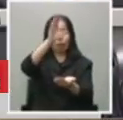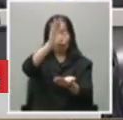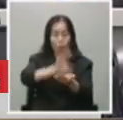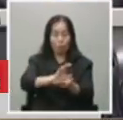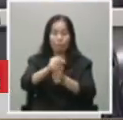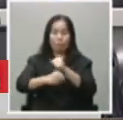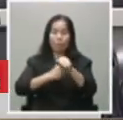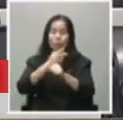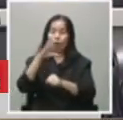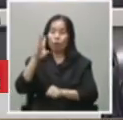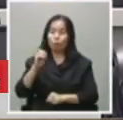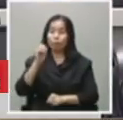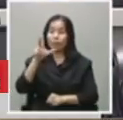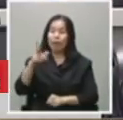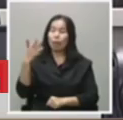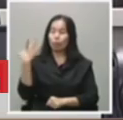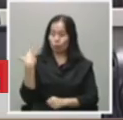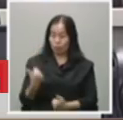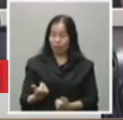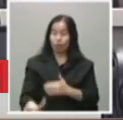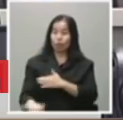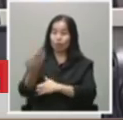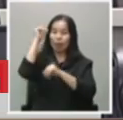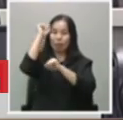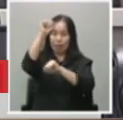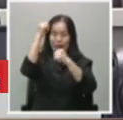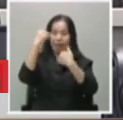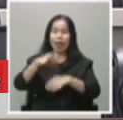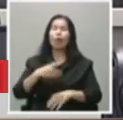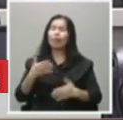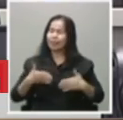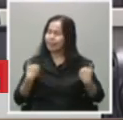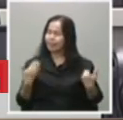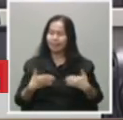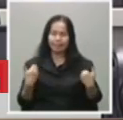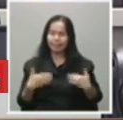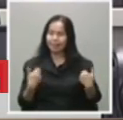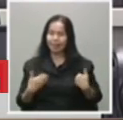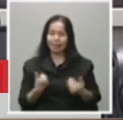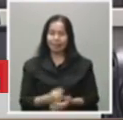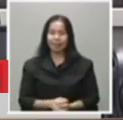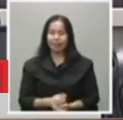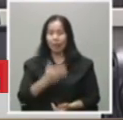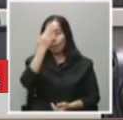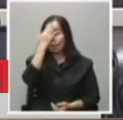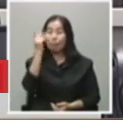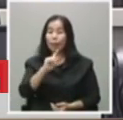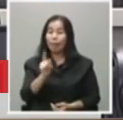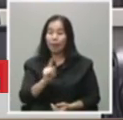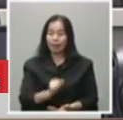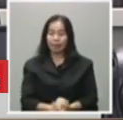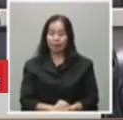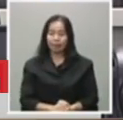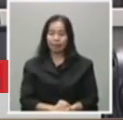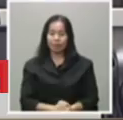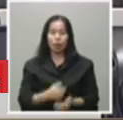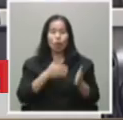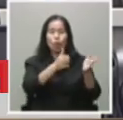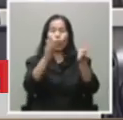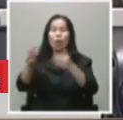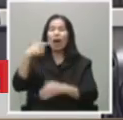าศแล้วเมื่อเช้านี้ผมดีใจแทนท่านนะฮะเพราะอะไรรู้มั้ยครับจะได้ไม่ต้องไปโทษ